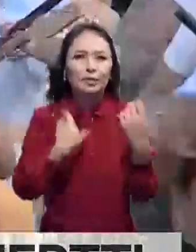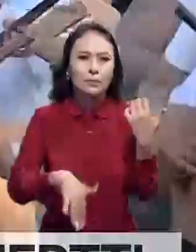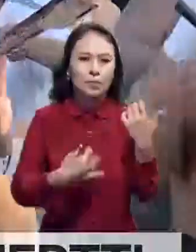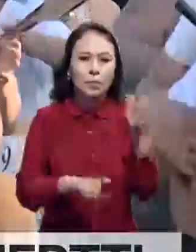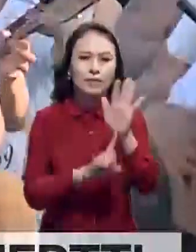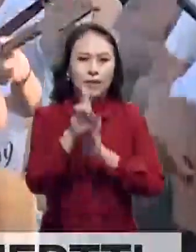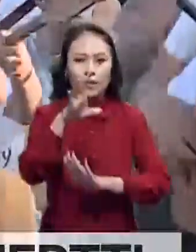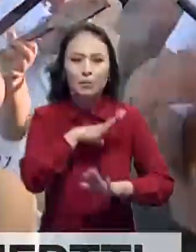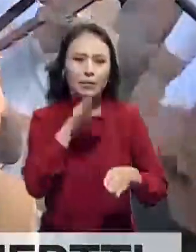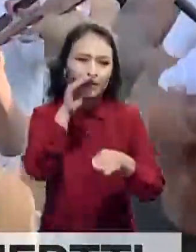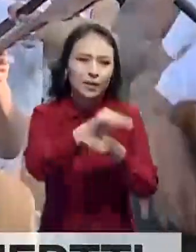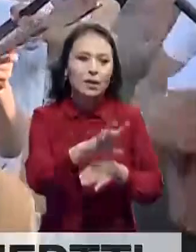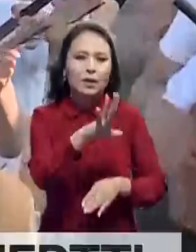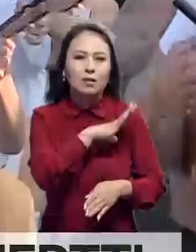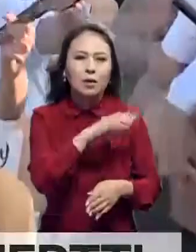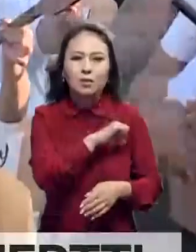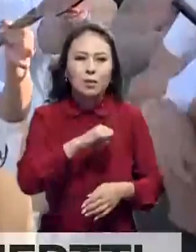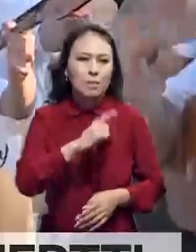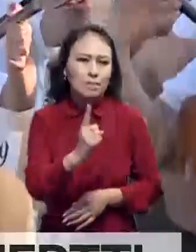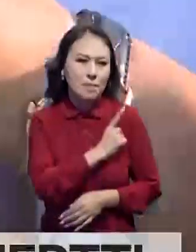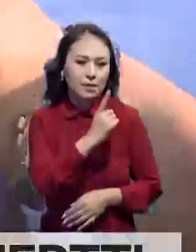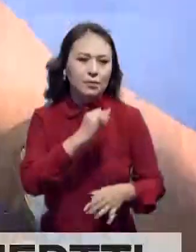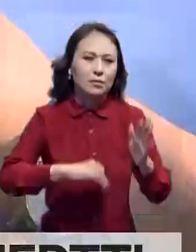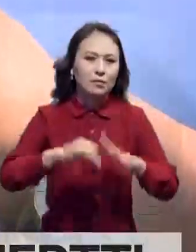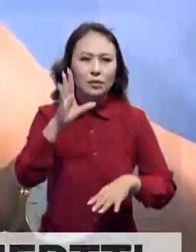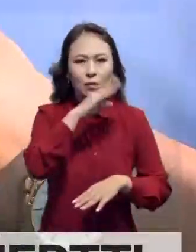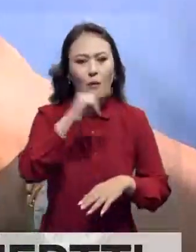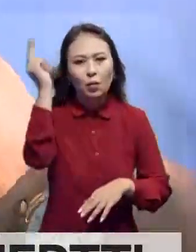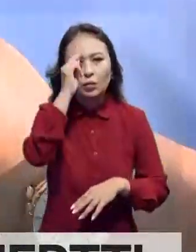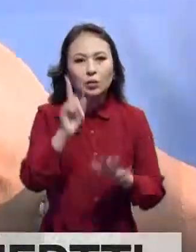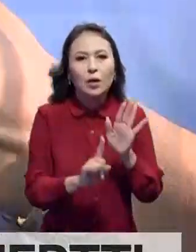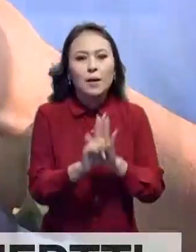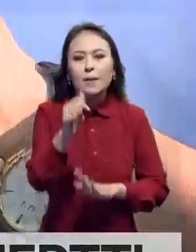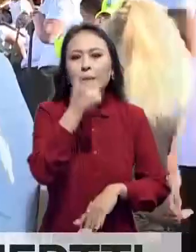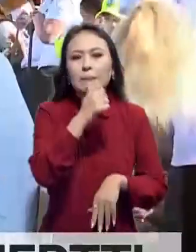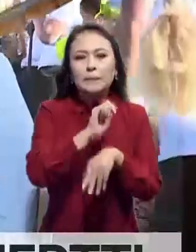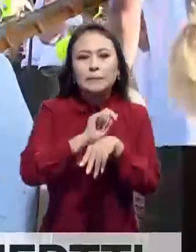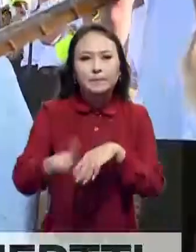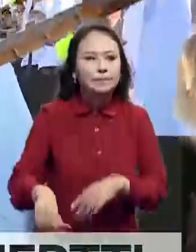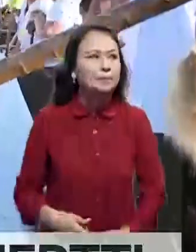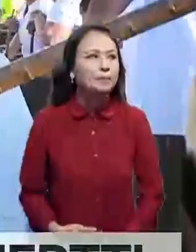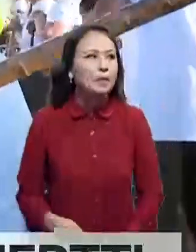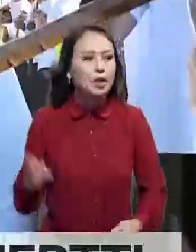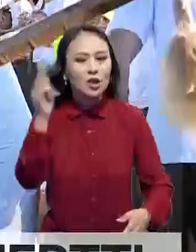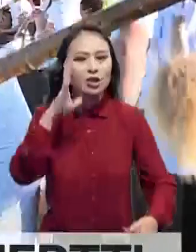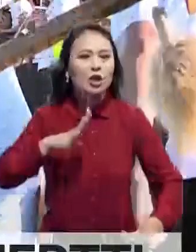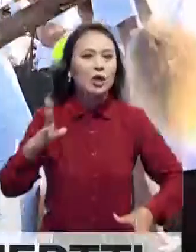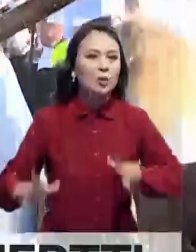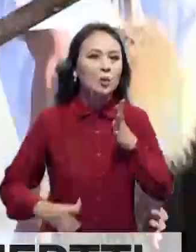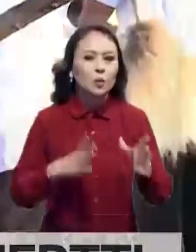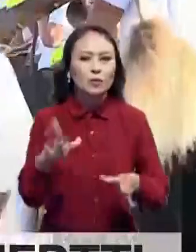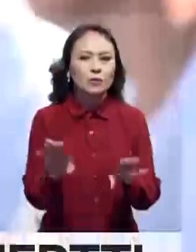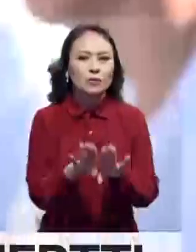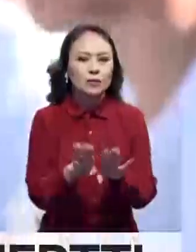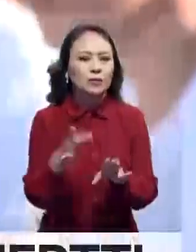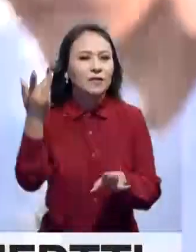құрамы. Олардың қатарында дәулескер күйшілер де қос шекті аспапта ойнауды енді үйреніп жүргендер де бар. Жаттығу арқылы келетін нәрсе ғой, не